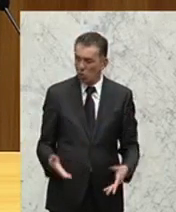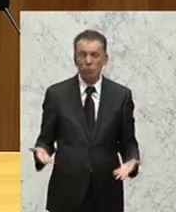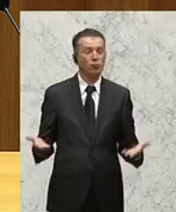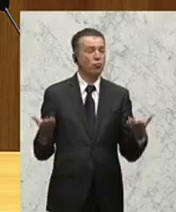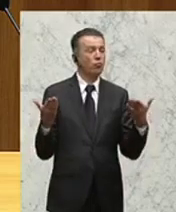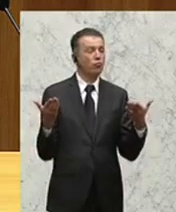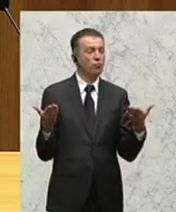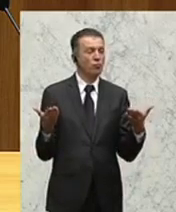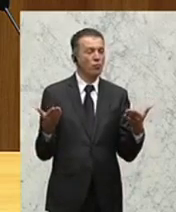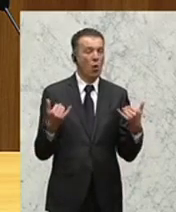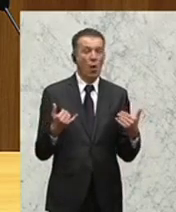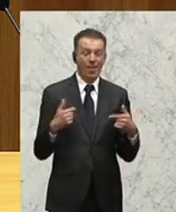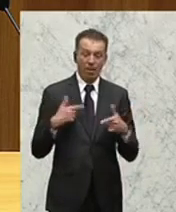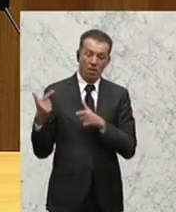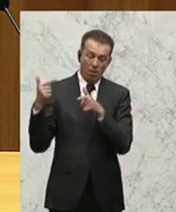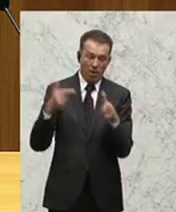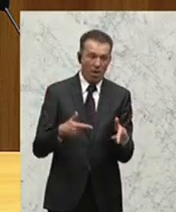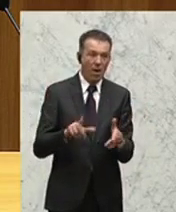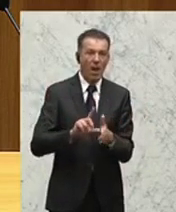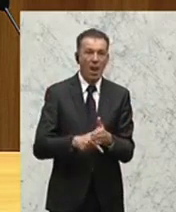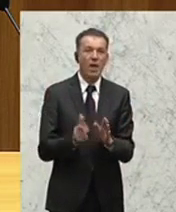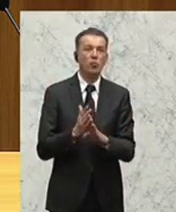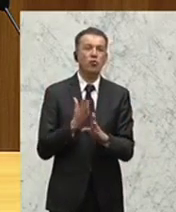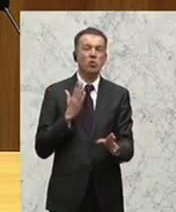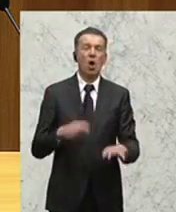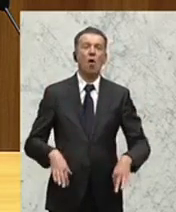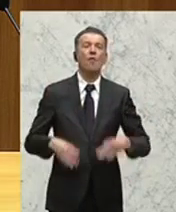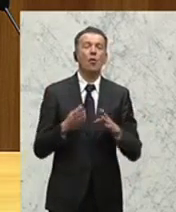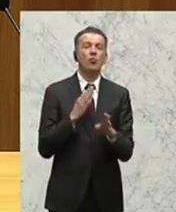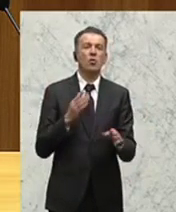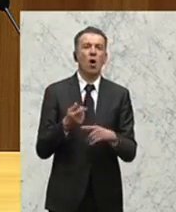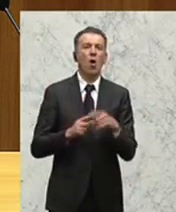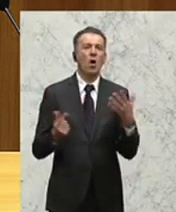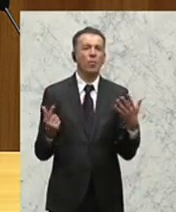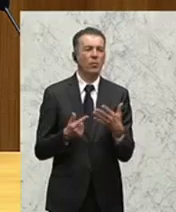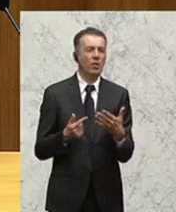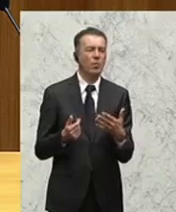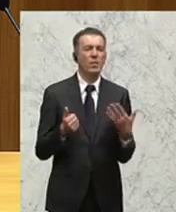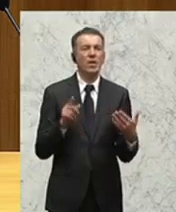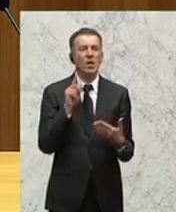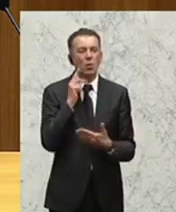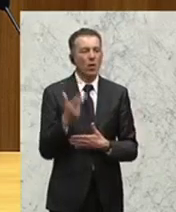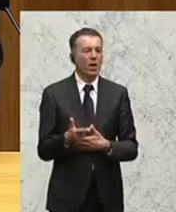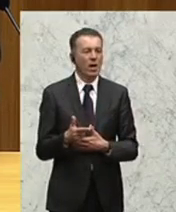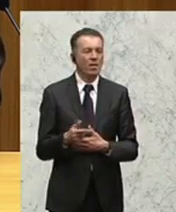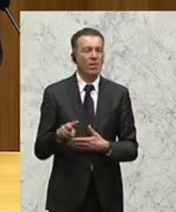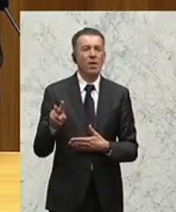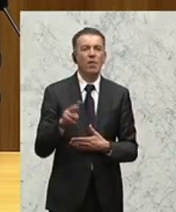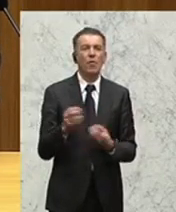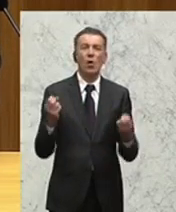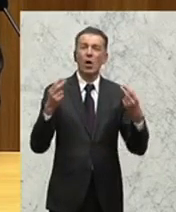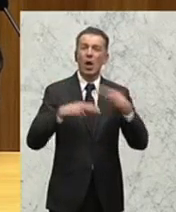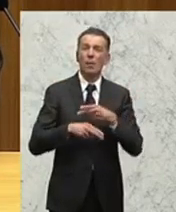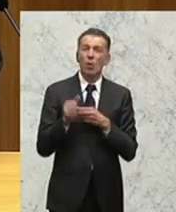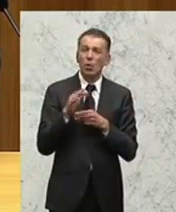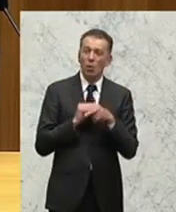dieser Sitzung gefahren bin, sind in Linz im Stau, im Morgenstau um 6:30 Uhr, um 6:30 Uhr die Vöcklerbrucker Nummern